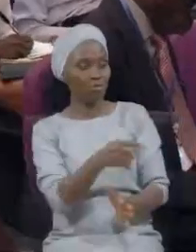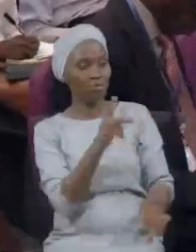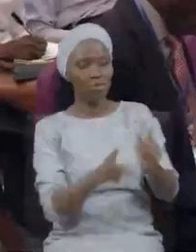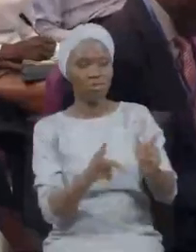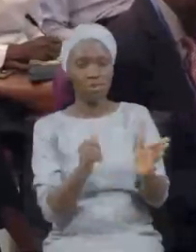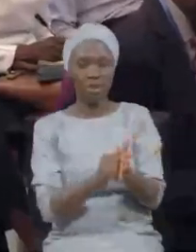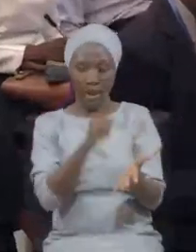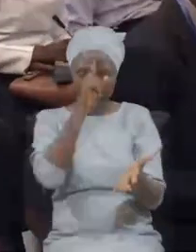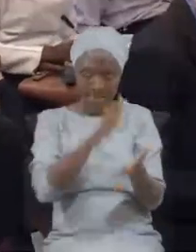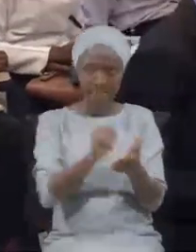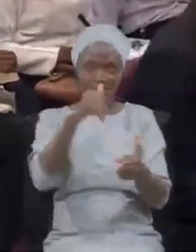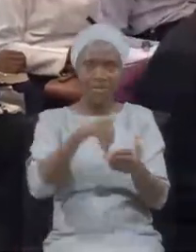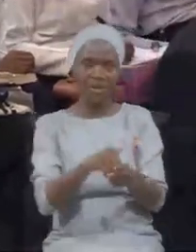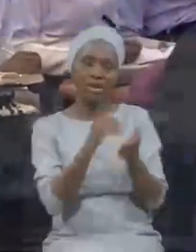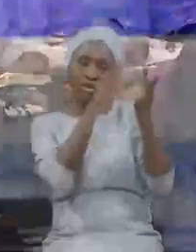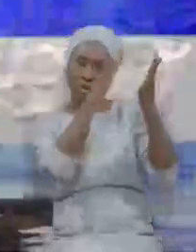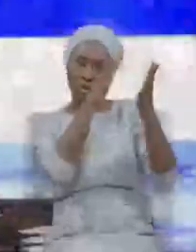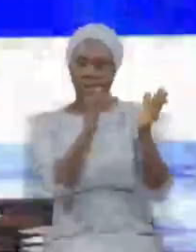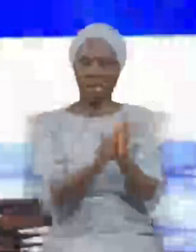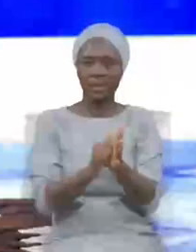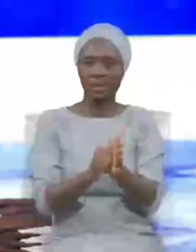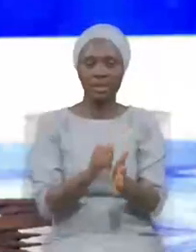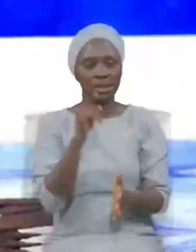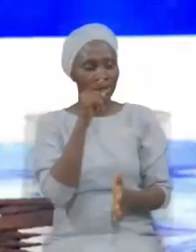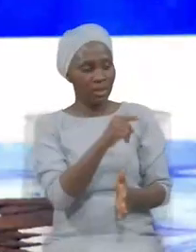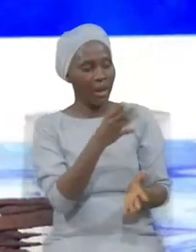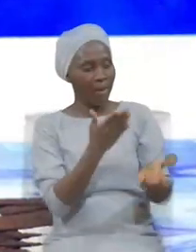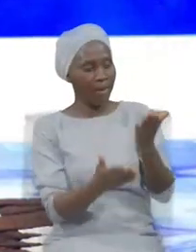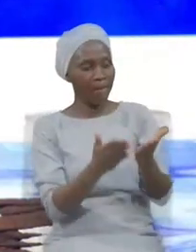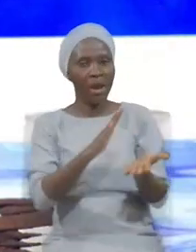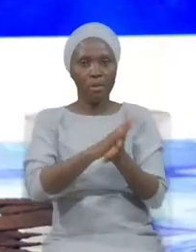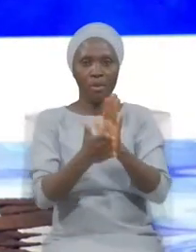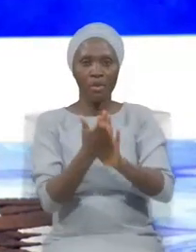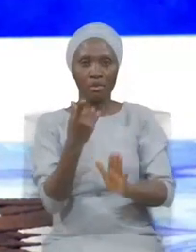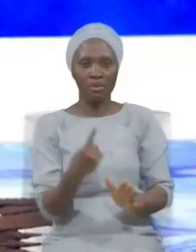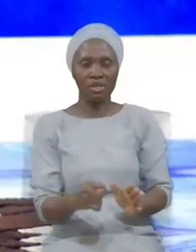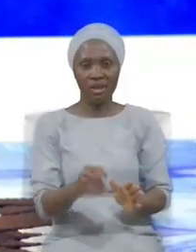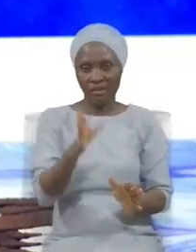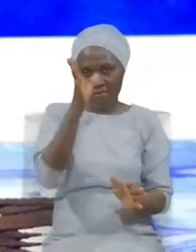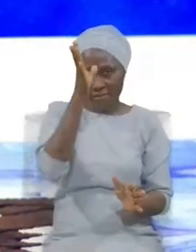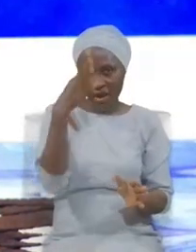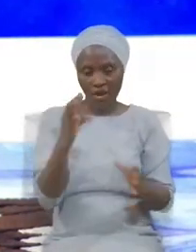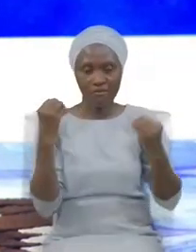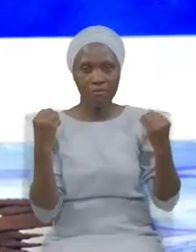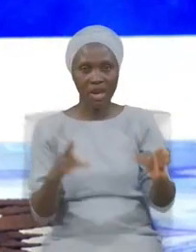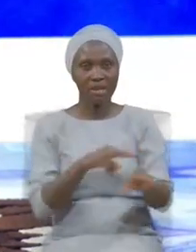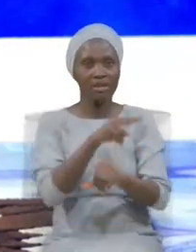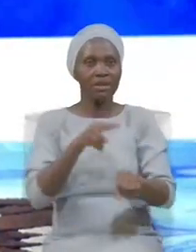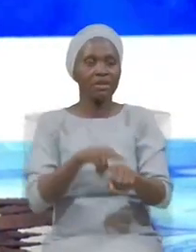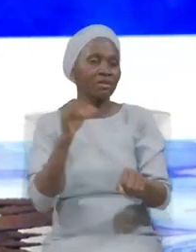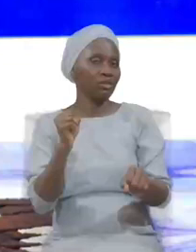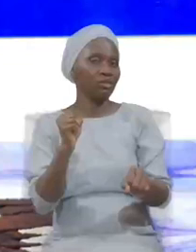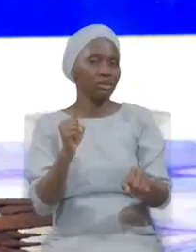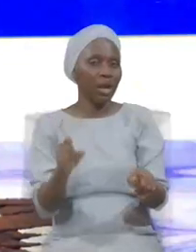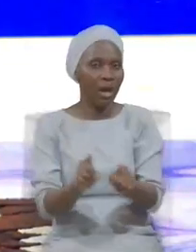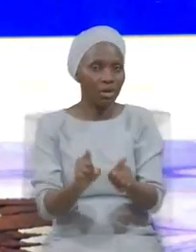qui, espérant contre toute espérance, y crut, en sorte qu'il devint père d'un grand nombre de